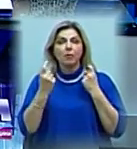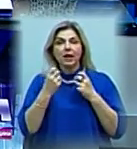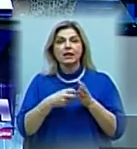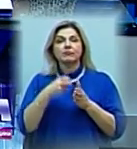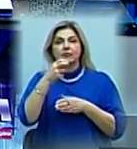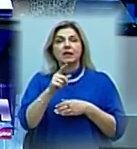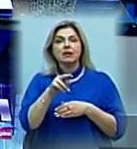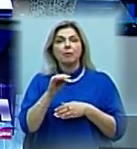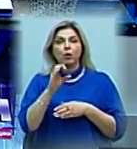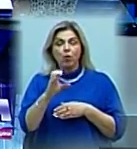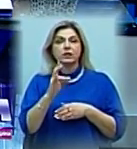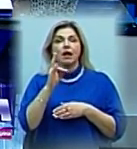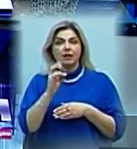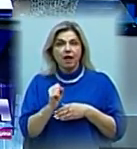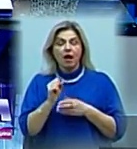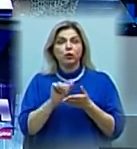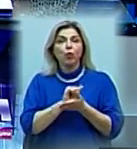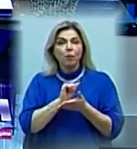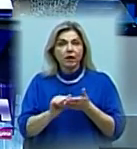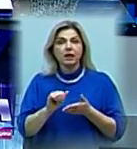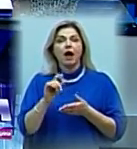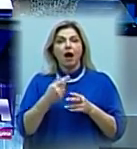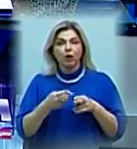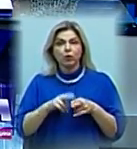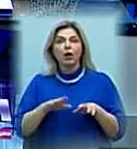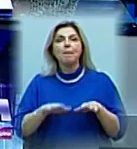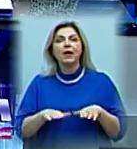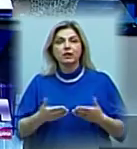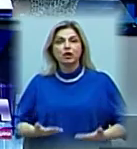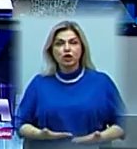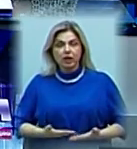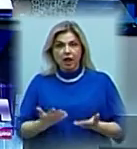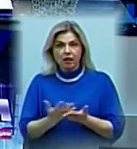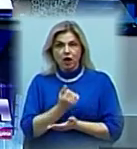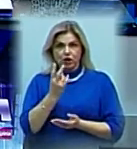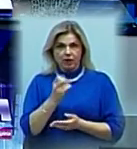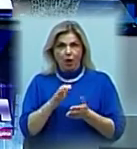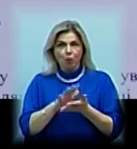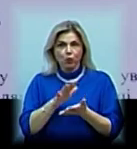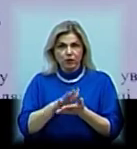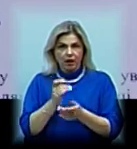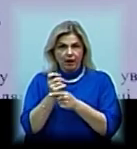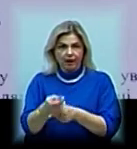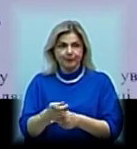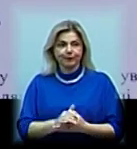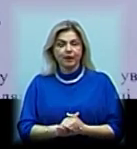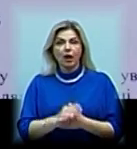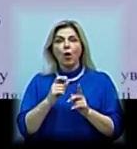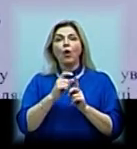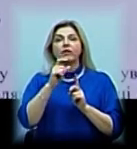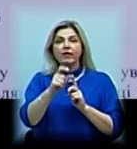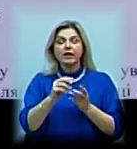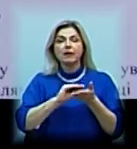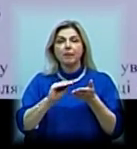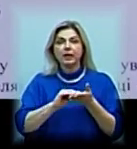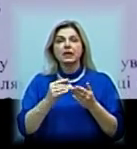регіону щодо документації, яку місцеві мешканці знайшли на несанкціонованому звалищі. У відповіді йдеться,